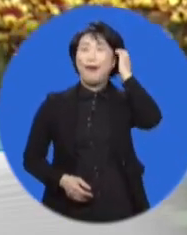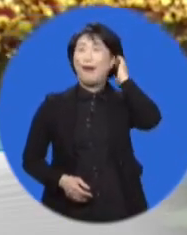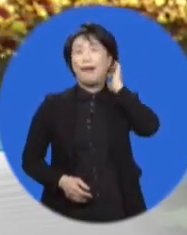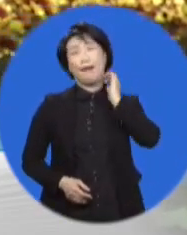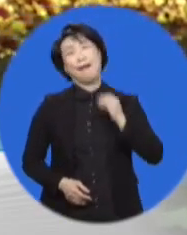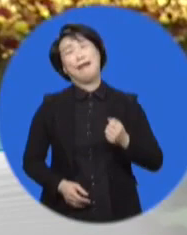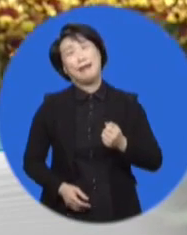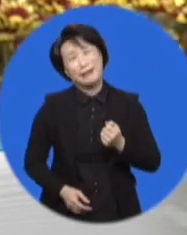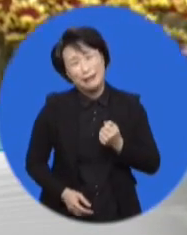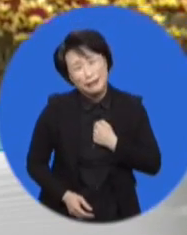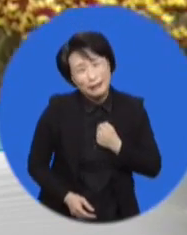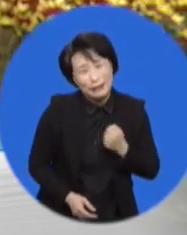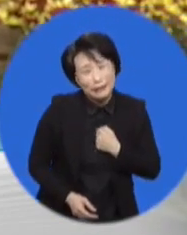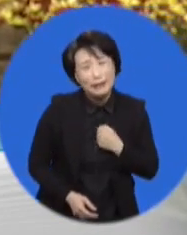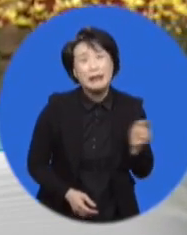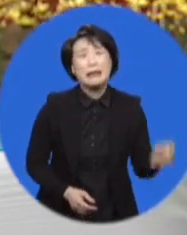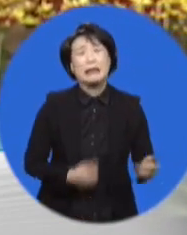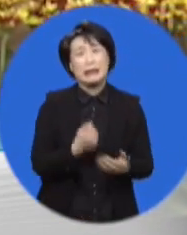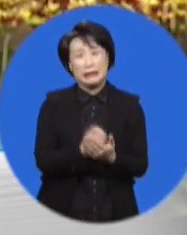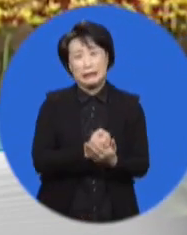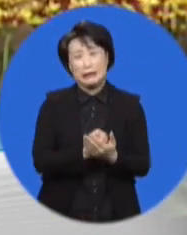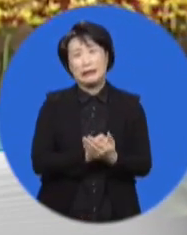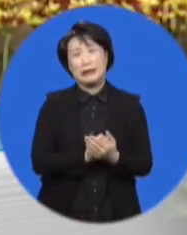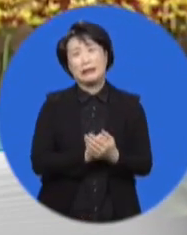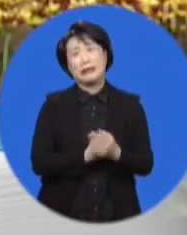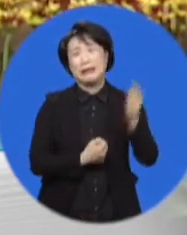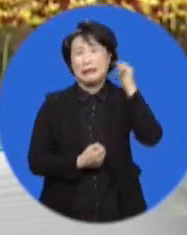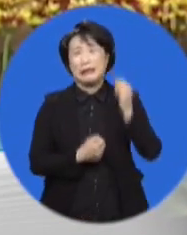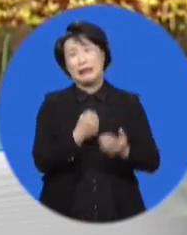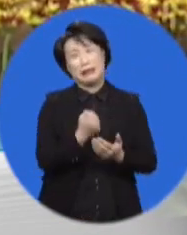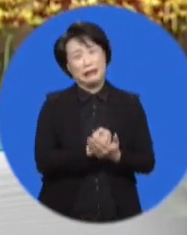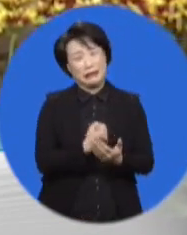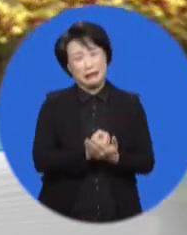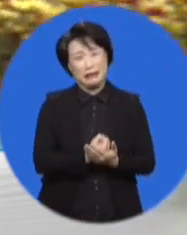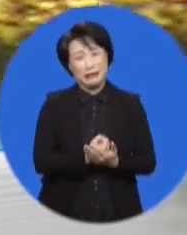얼마나 정말로 참혹하고 비참한 생각이냐 그 말이야.